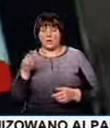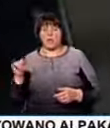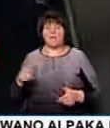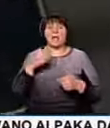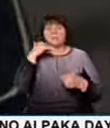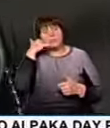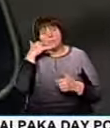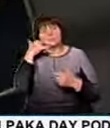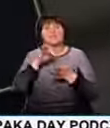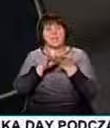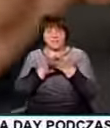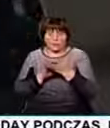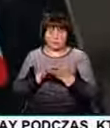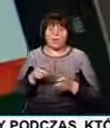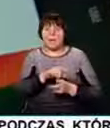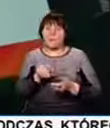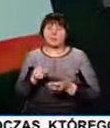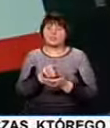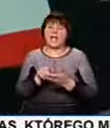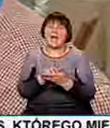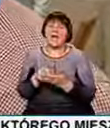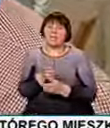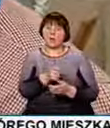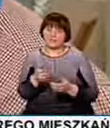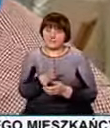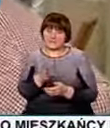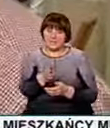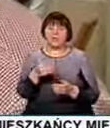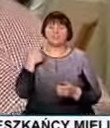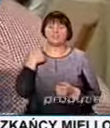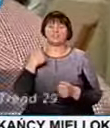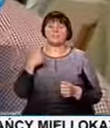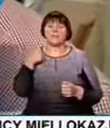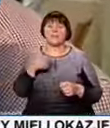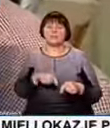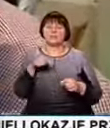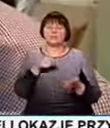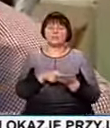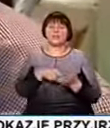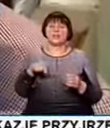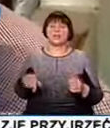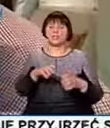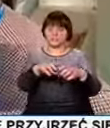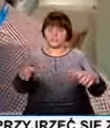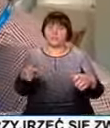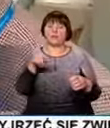łódź ma dwa systemy sterowania. Jeden z systemów jest właśnie taki klasyczny, czyli w sterówce, w kokpicie.